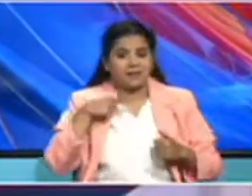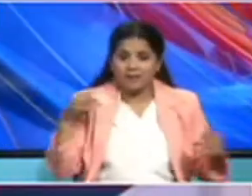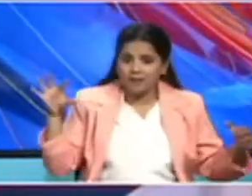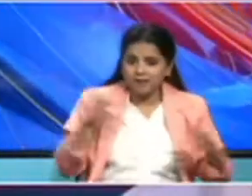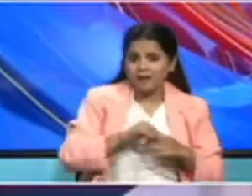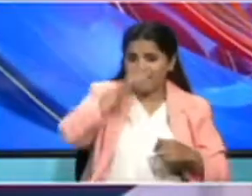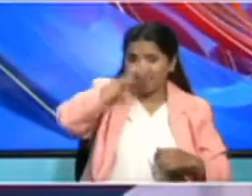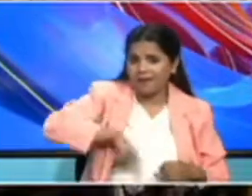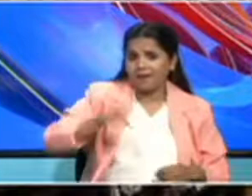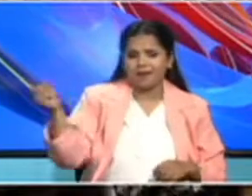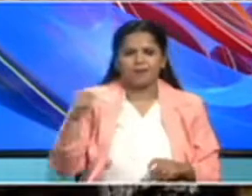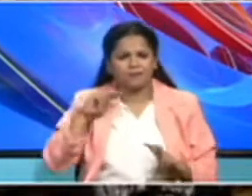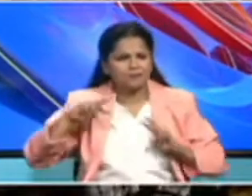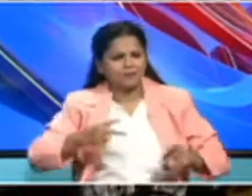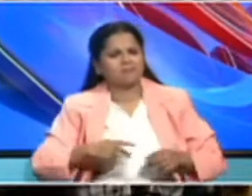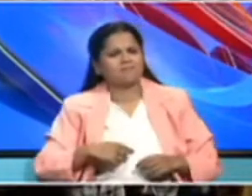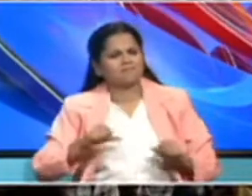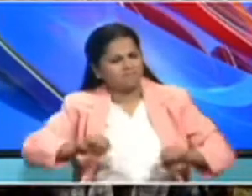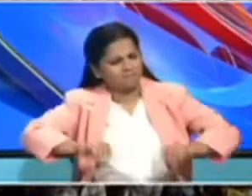जुड़ेगा इंडिया।